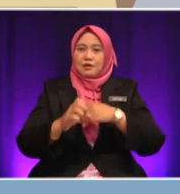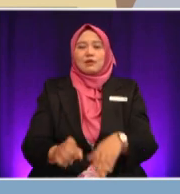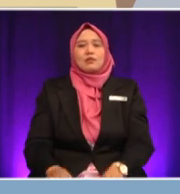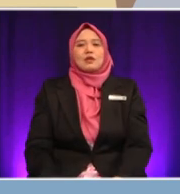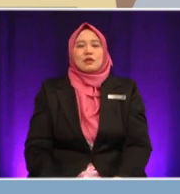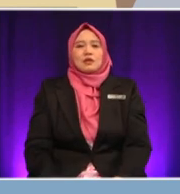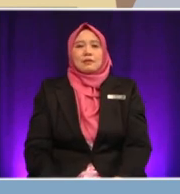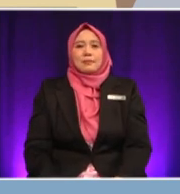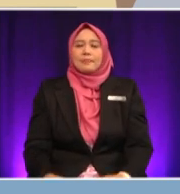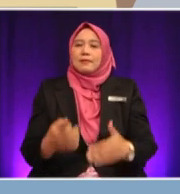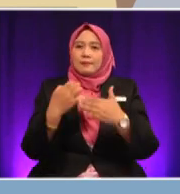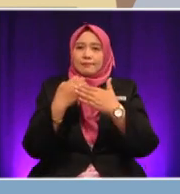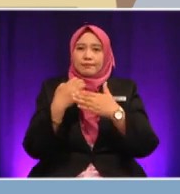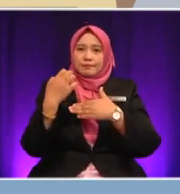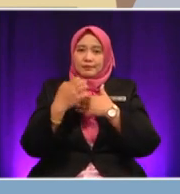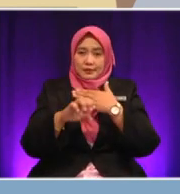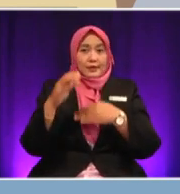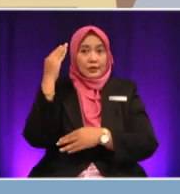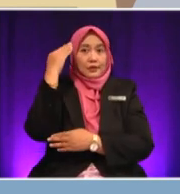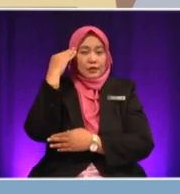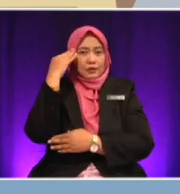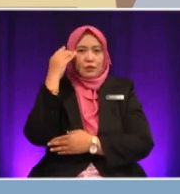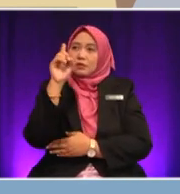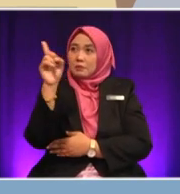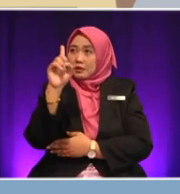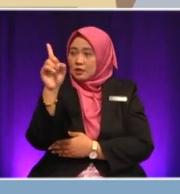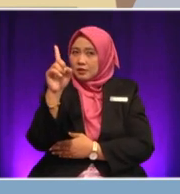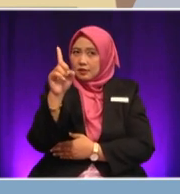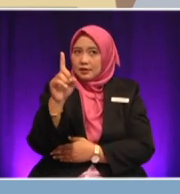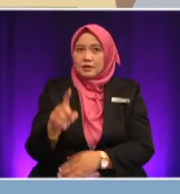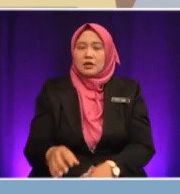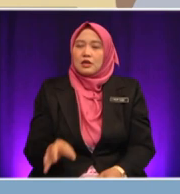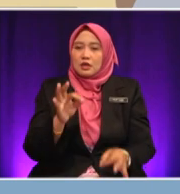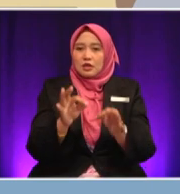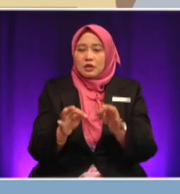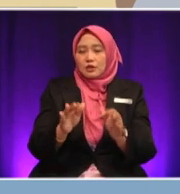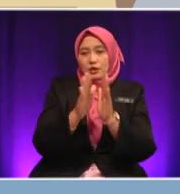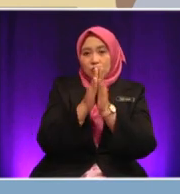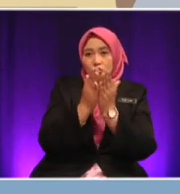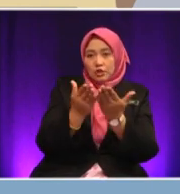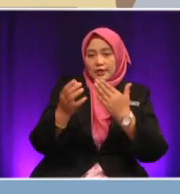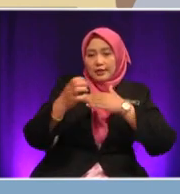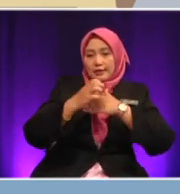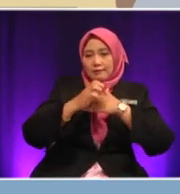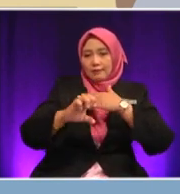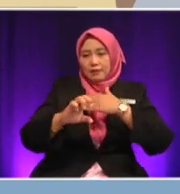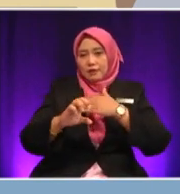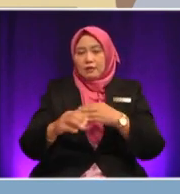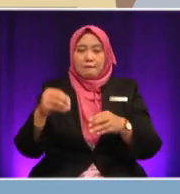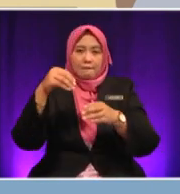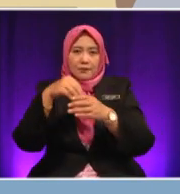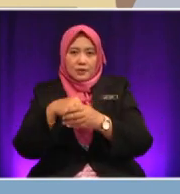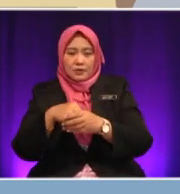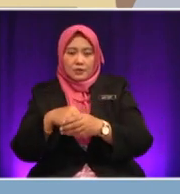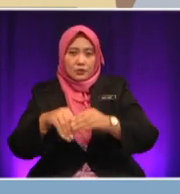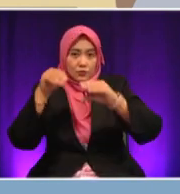Gmail jadi tahu kan boleh kita buka email kita akan masuk uzuningan password